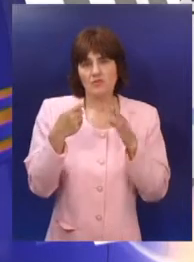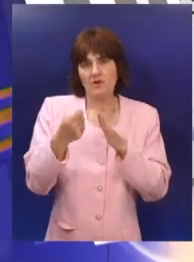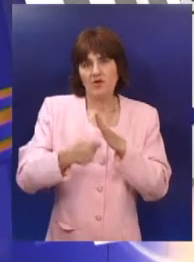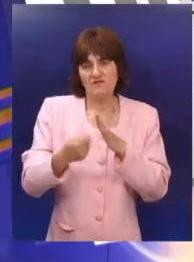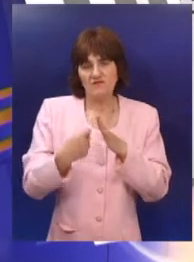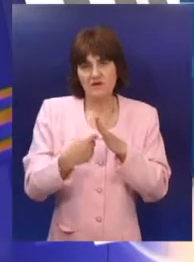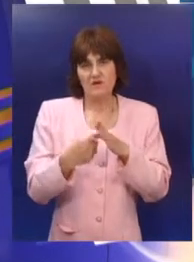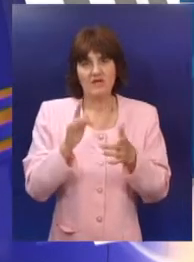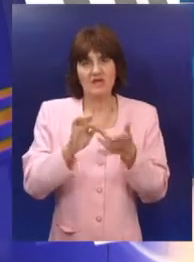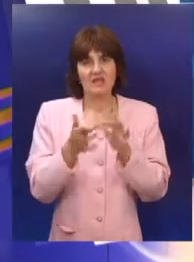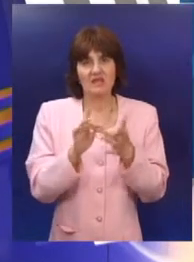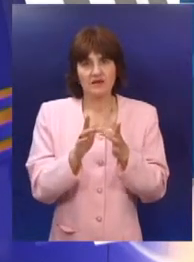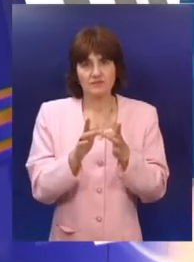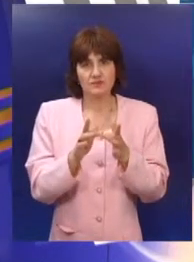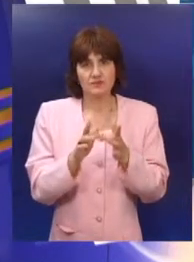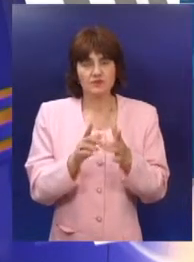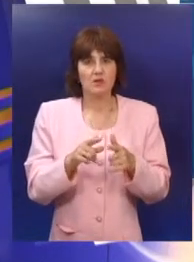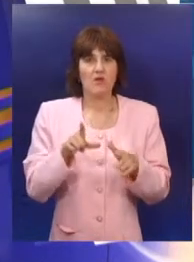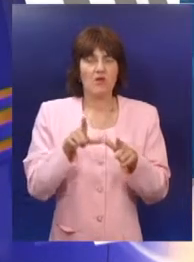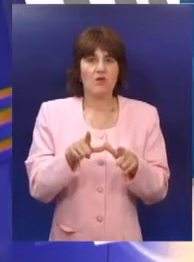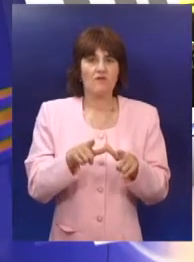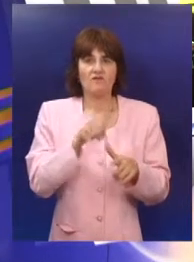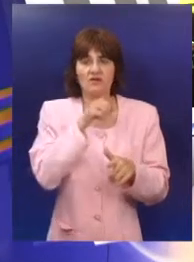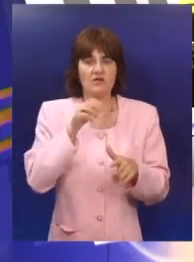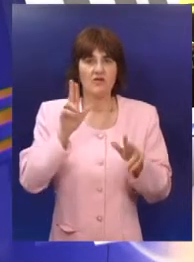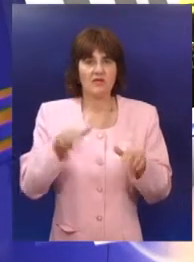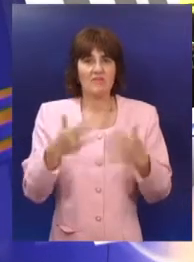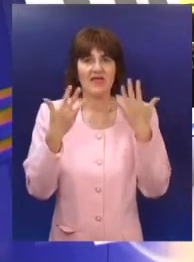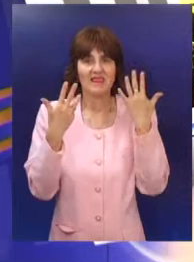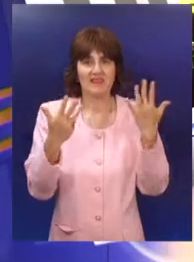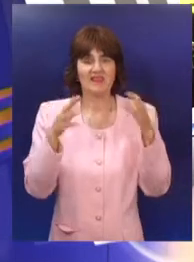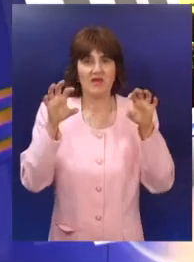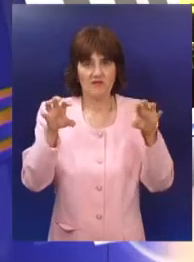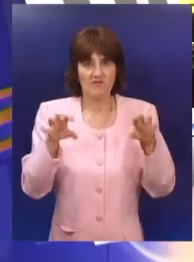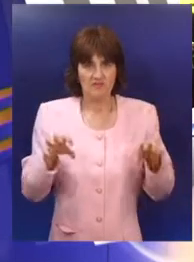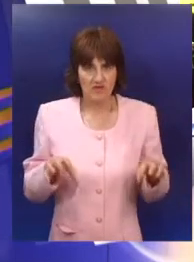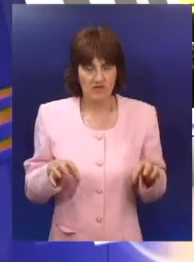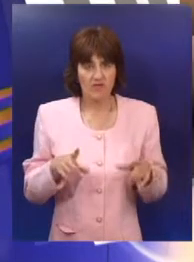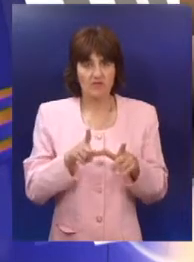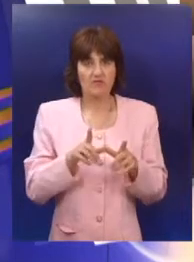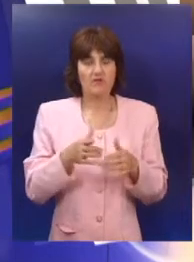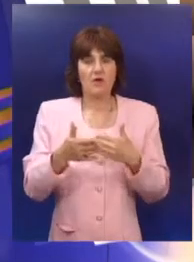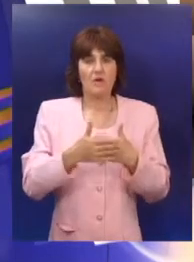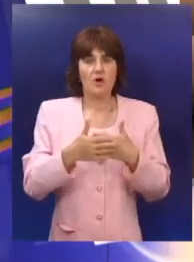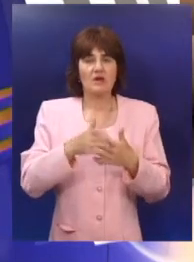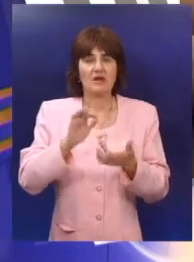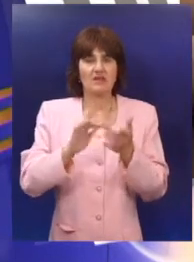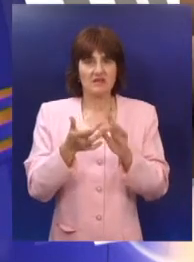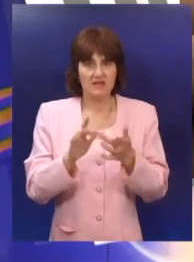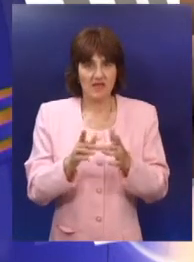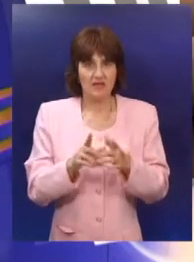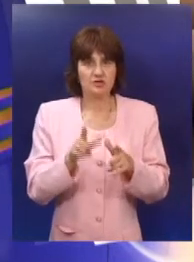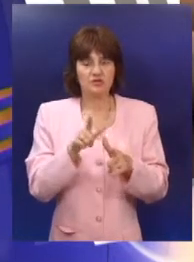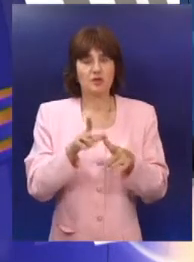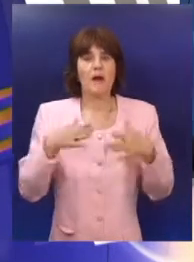najrelevantnija evropska ostvarenja u glavnom takmičarskom programu. Festivalski program čini 9 filmskih selekcija. Pored glavnog takmičarskog programa tu su